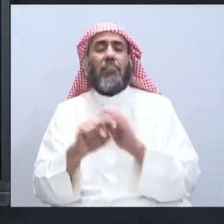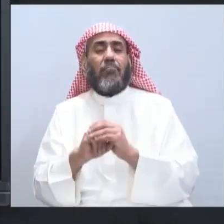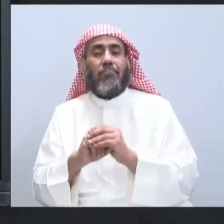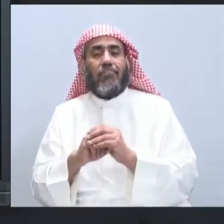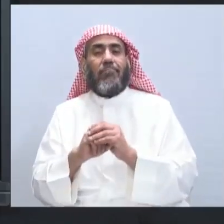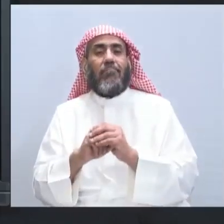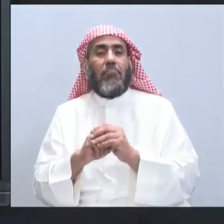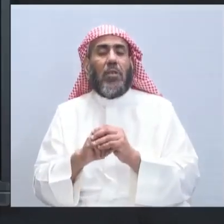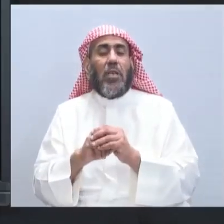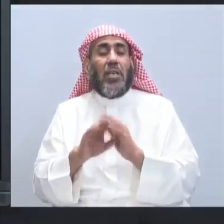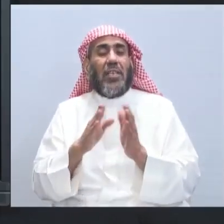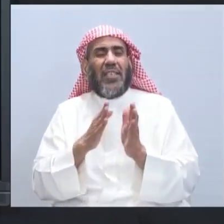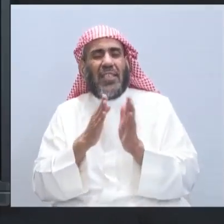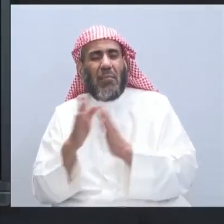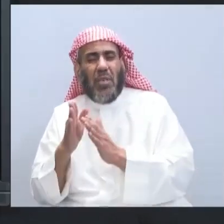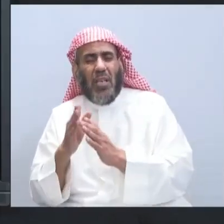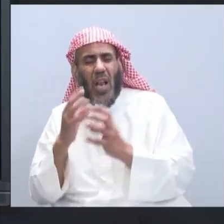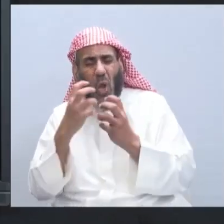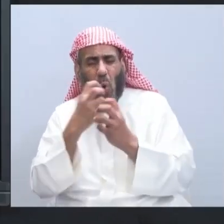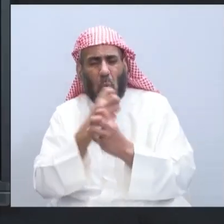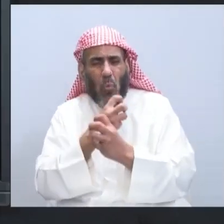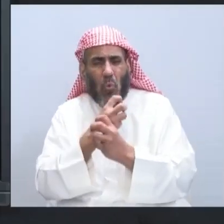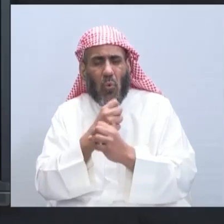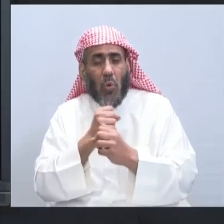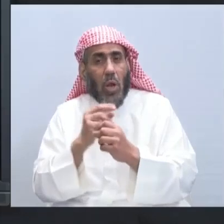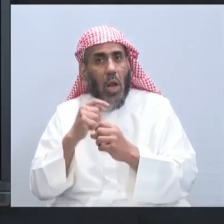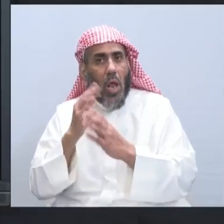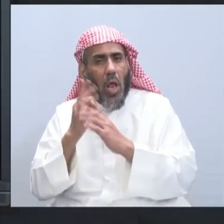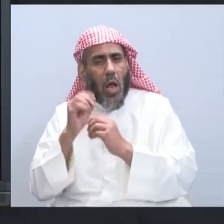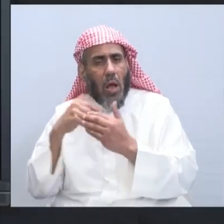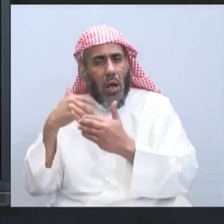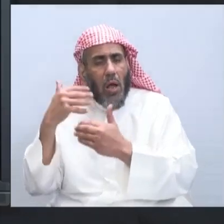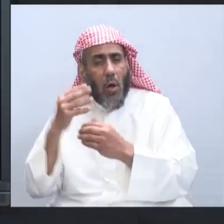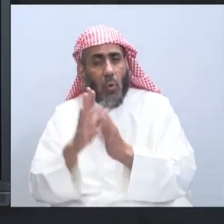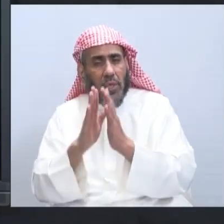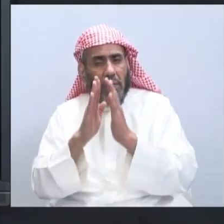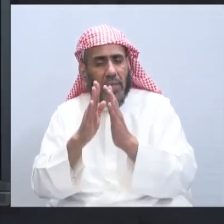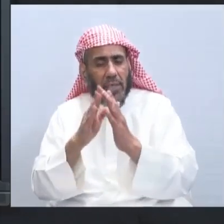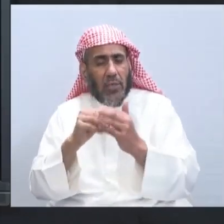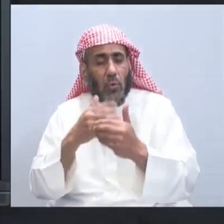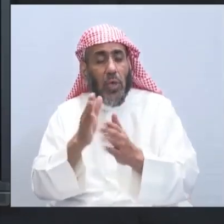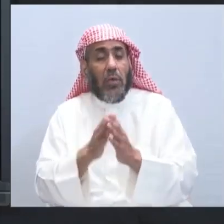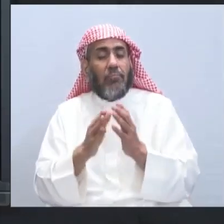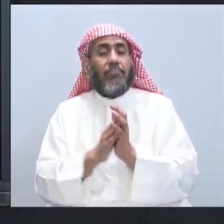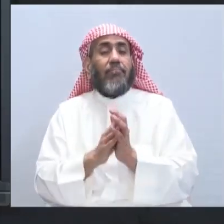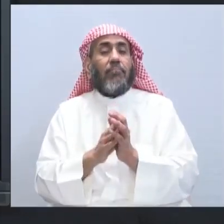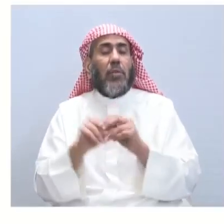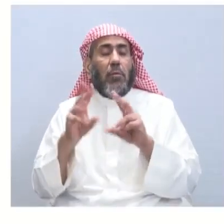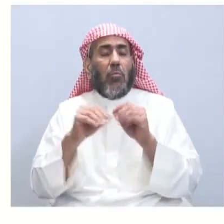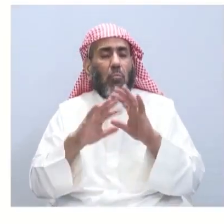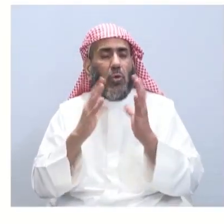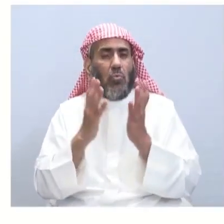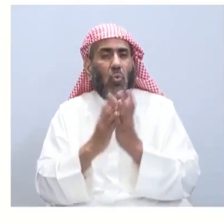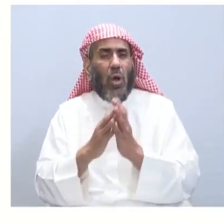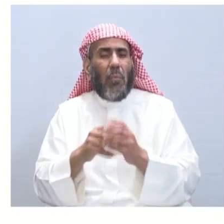طبعا هي تميل الى الغموض والى الايحاء والى والى التركيز والى جانب طبعا هنا امثلتها مجموعه